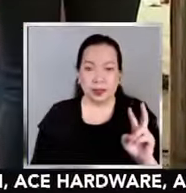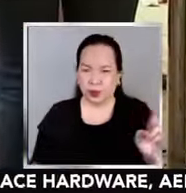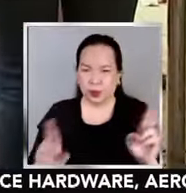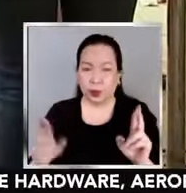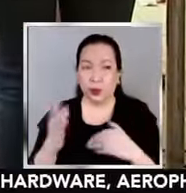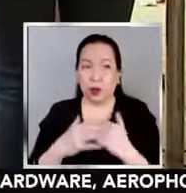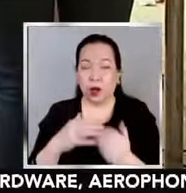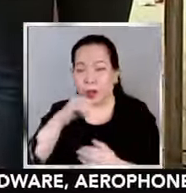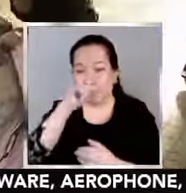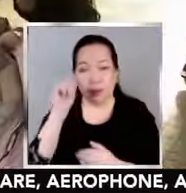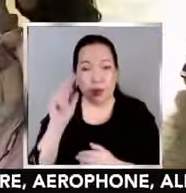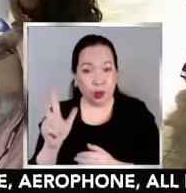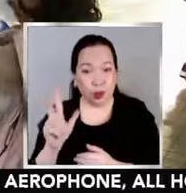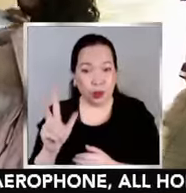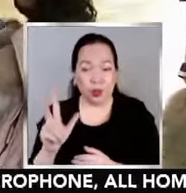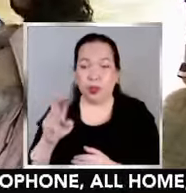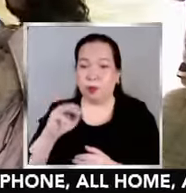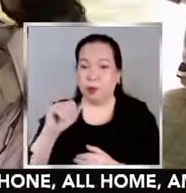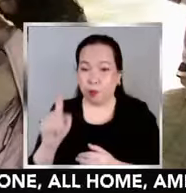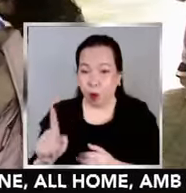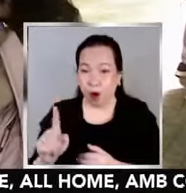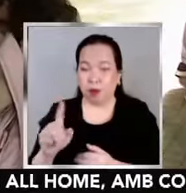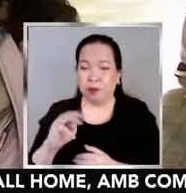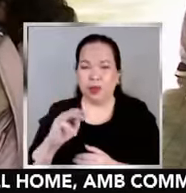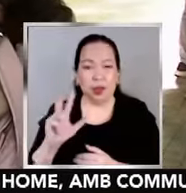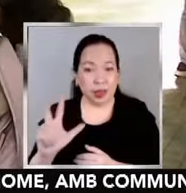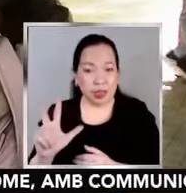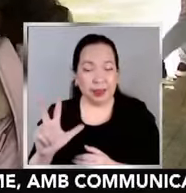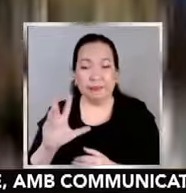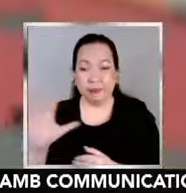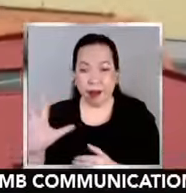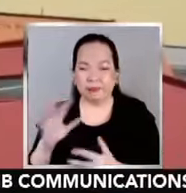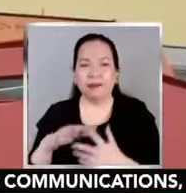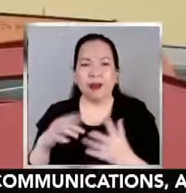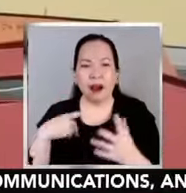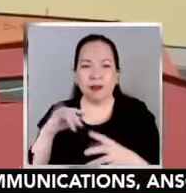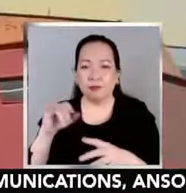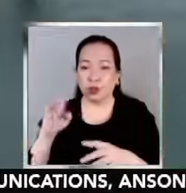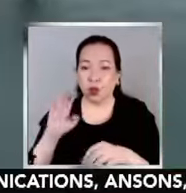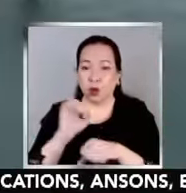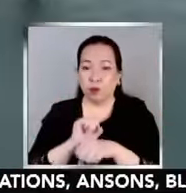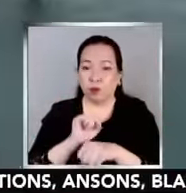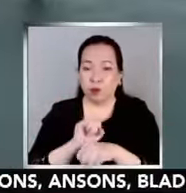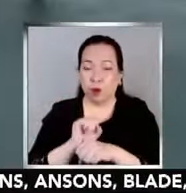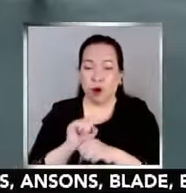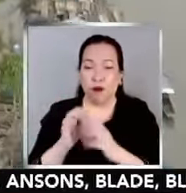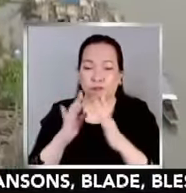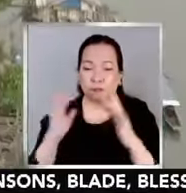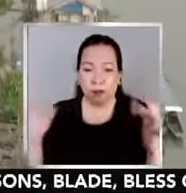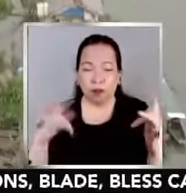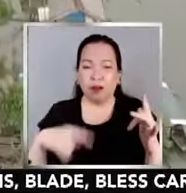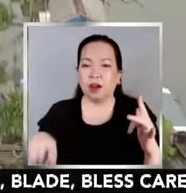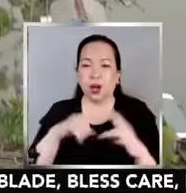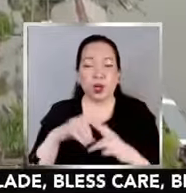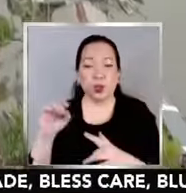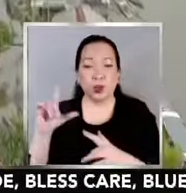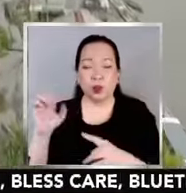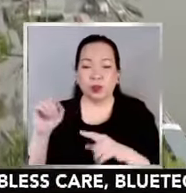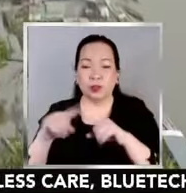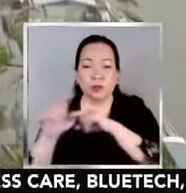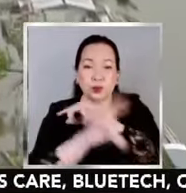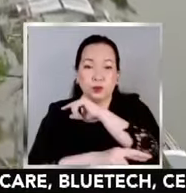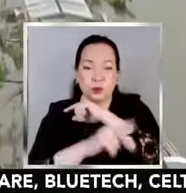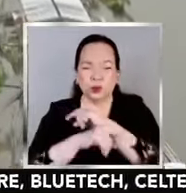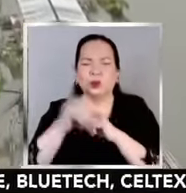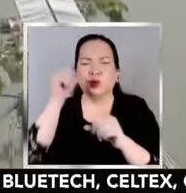May 1, May 3 at May 5, magsasagawa ng job fair ang DOLE sa iba't iba rehiyon sa bansa bilang paggunita sa Labor